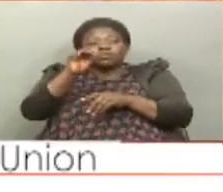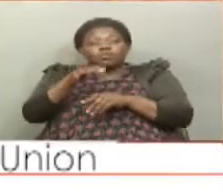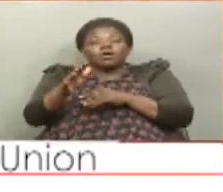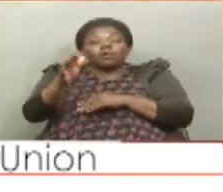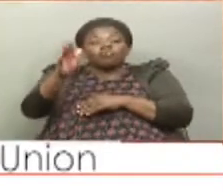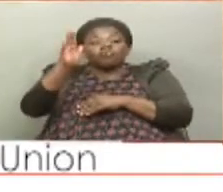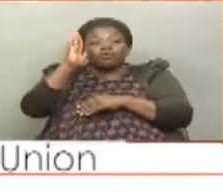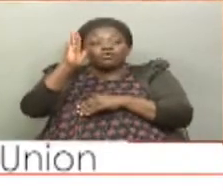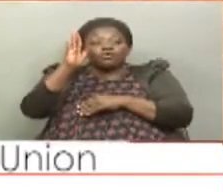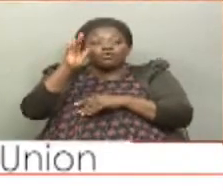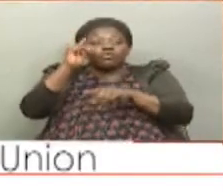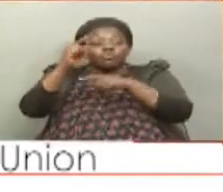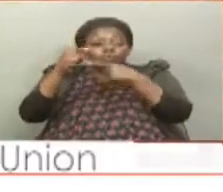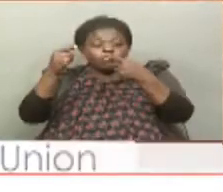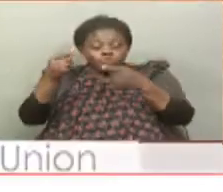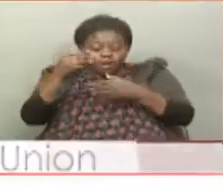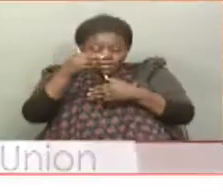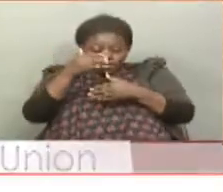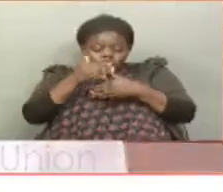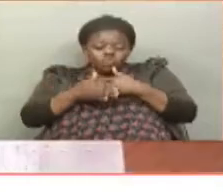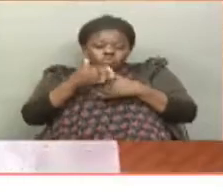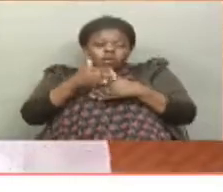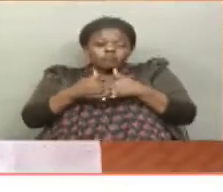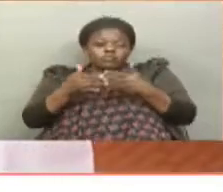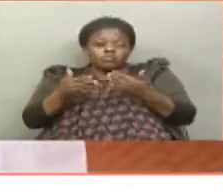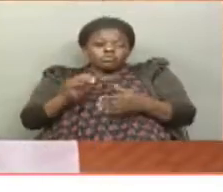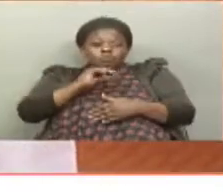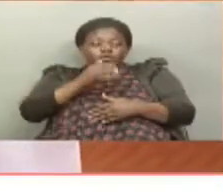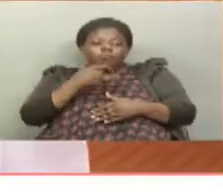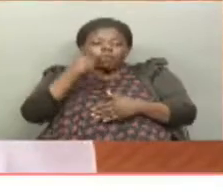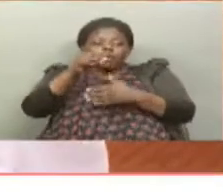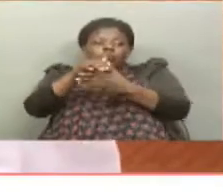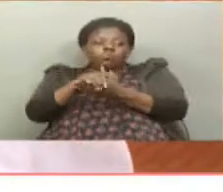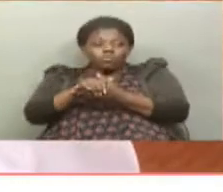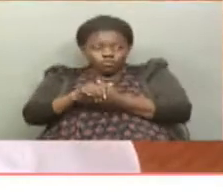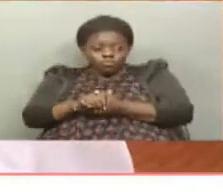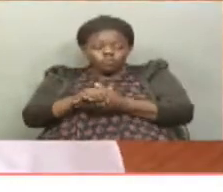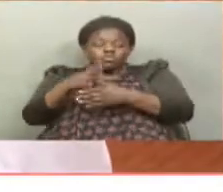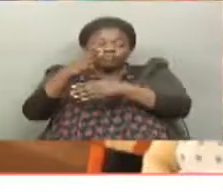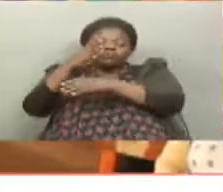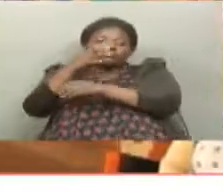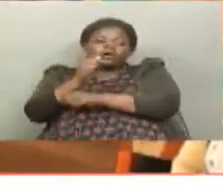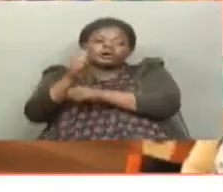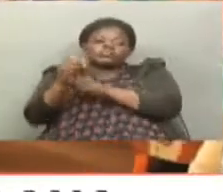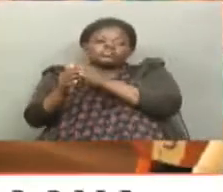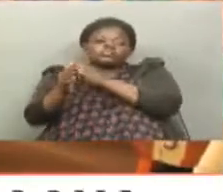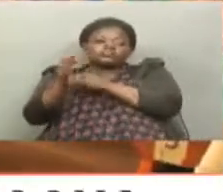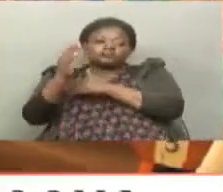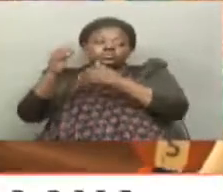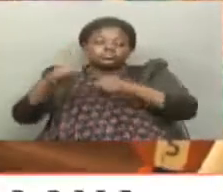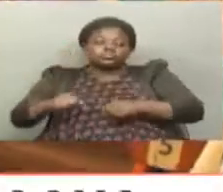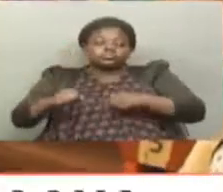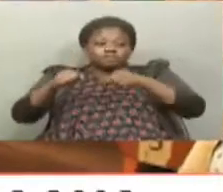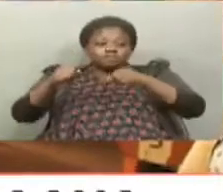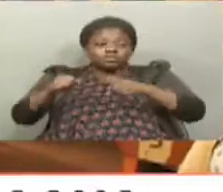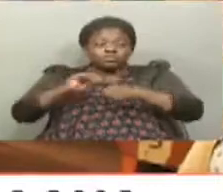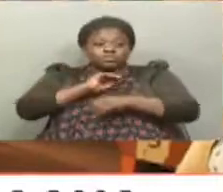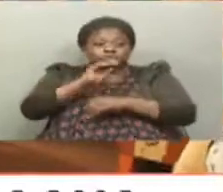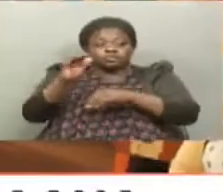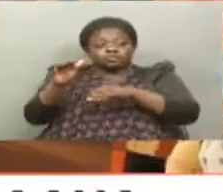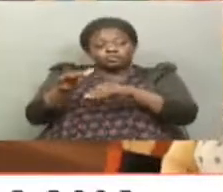wamwe eyonge do kutusembeza kumpi ngaba chala abafumbo okwesiga Katonda ye yeah, akulira abachala abafumbo mu